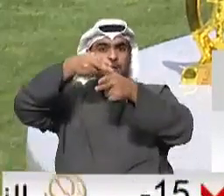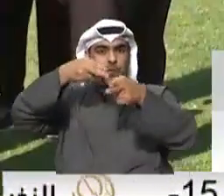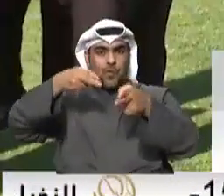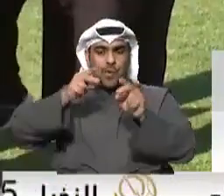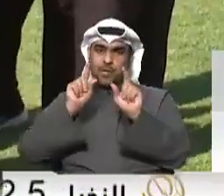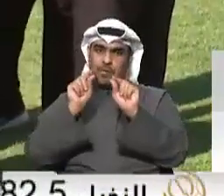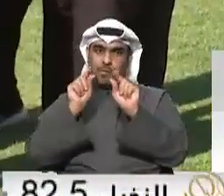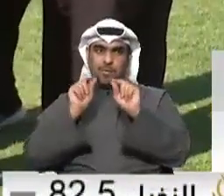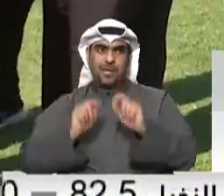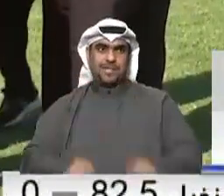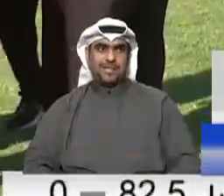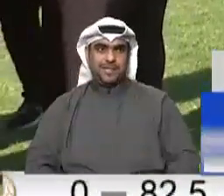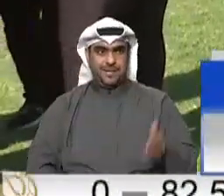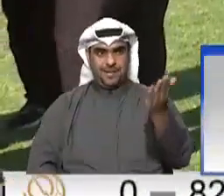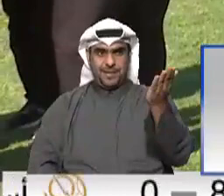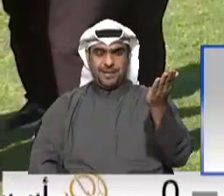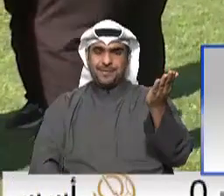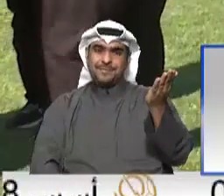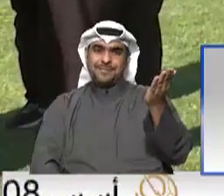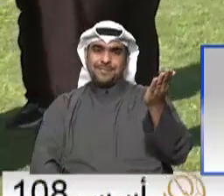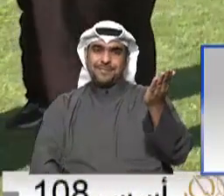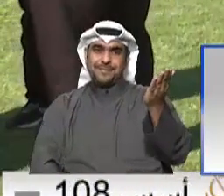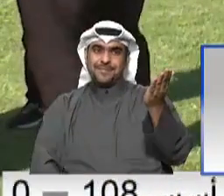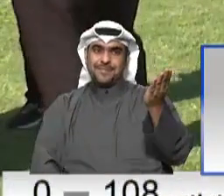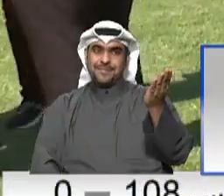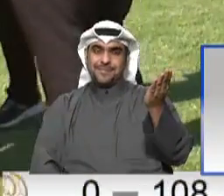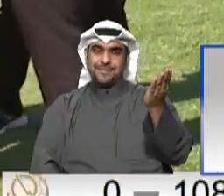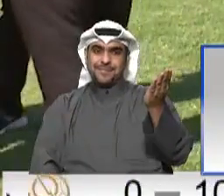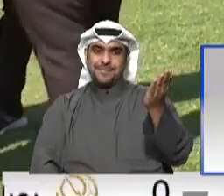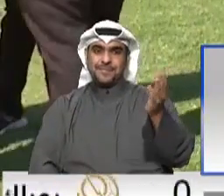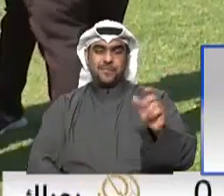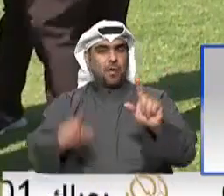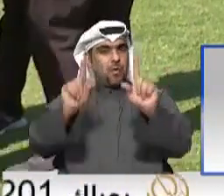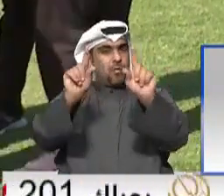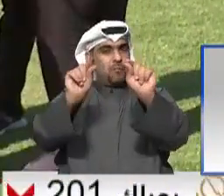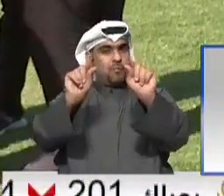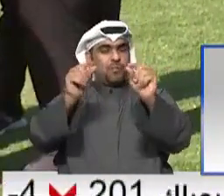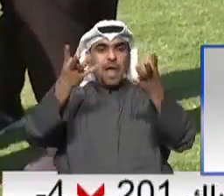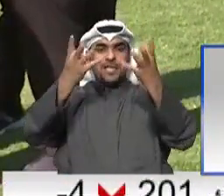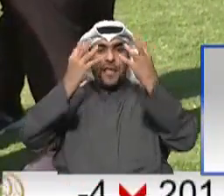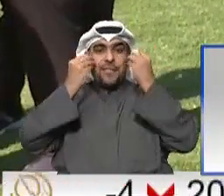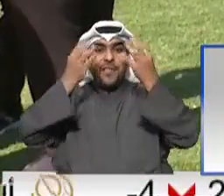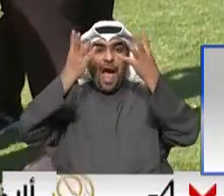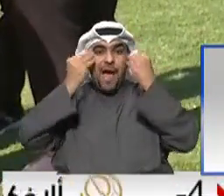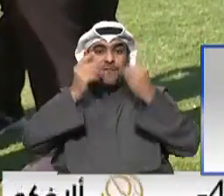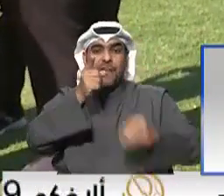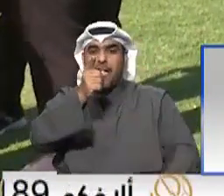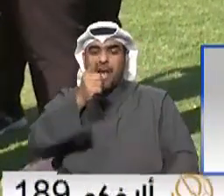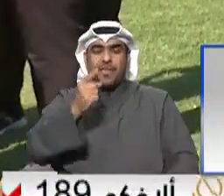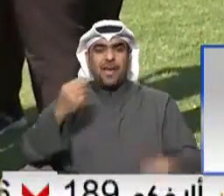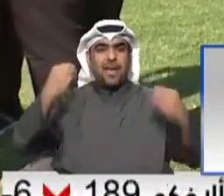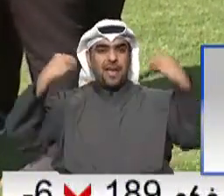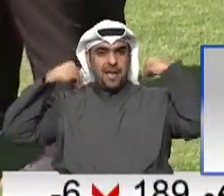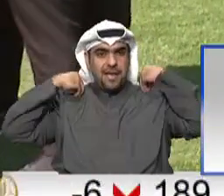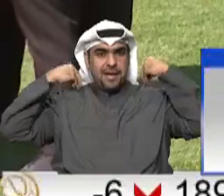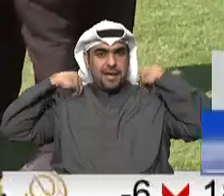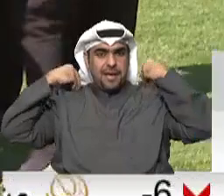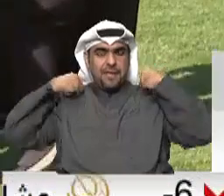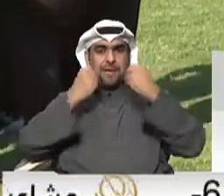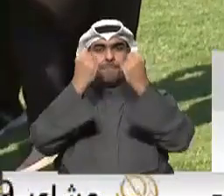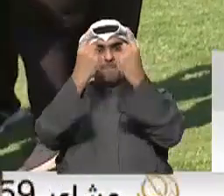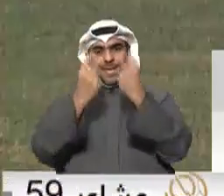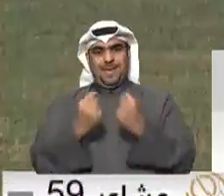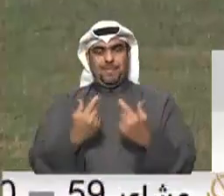ممتازه صراحه اعتقدوا انها ثقافه رياضيه رائعه بالتفاصيلها الشيقه للعبه